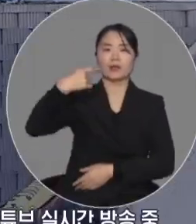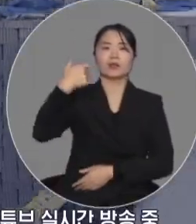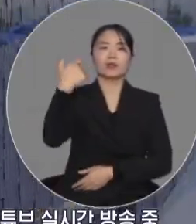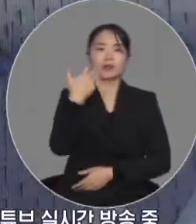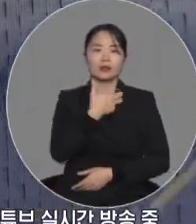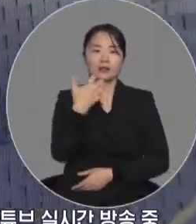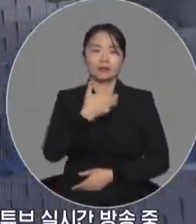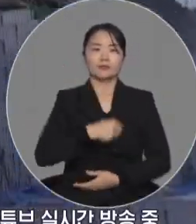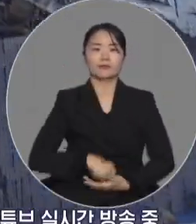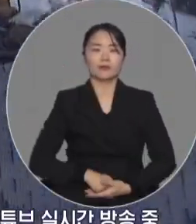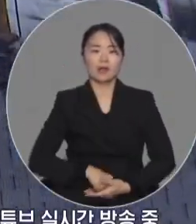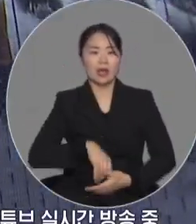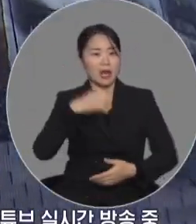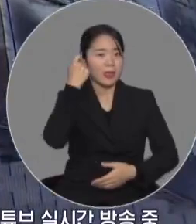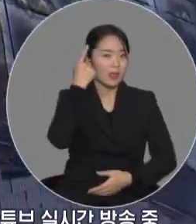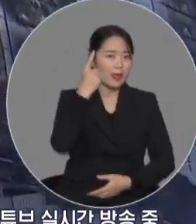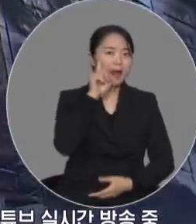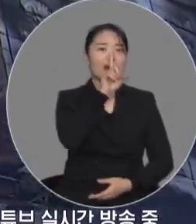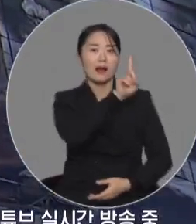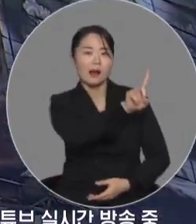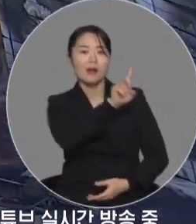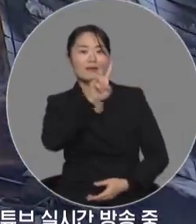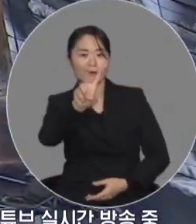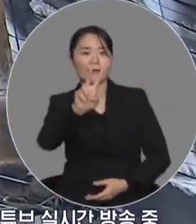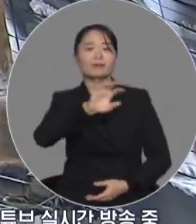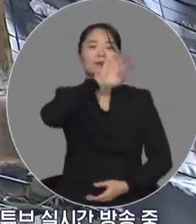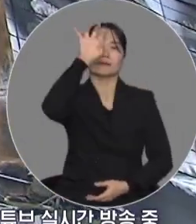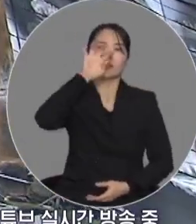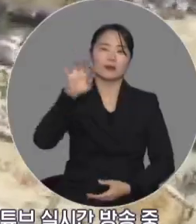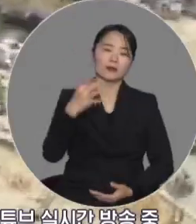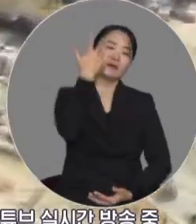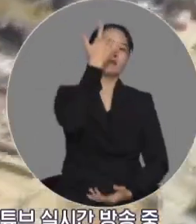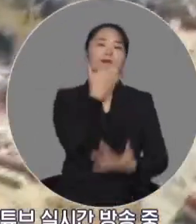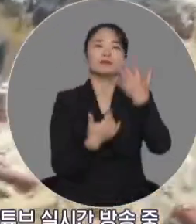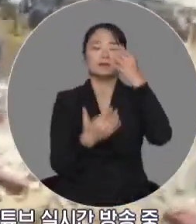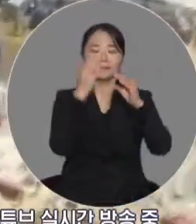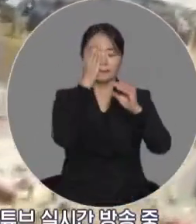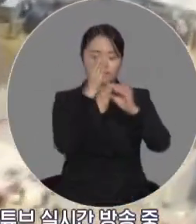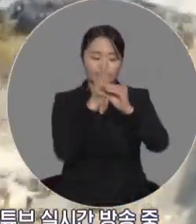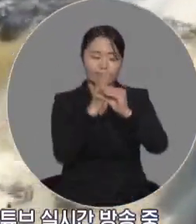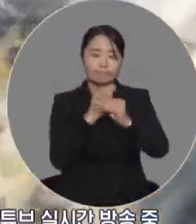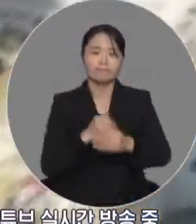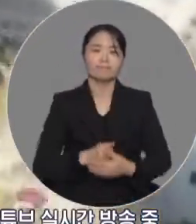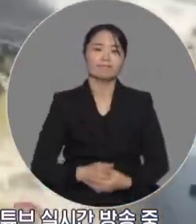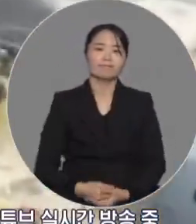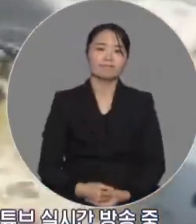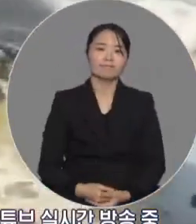한두 건꼴로 비슷한 화재가 반복되고 있습니다. UBC 뉴스 신혜지입니다.